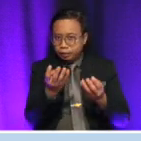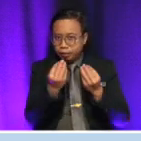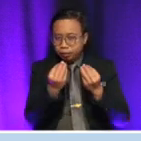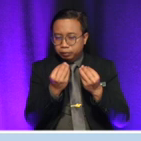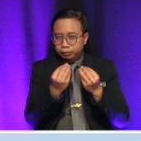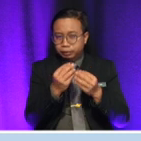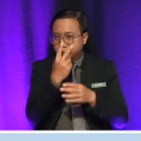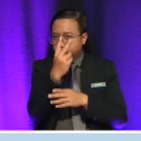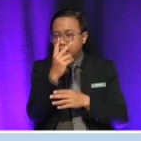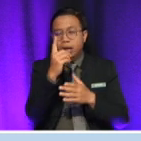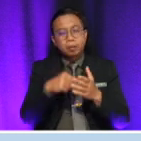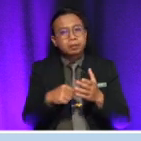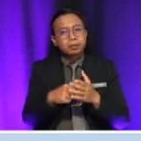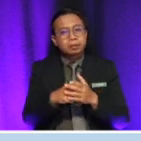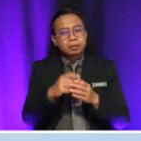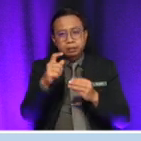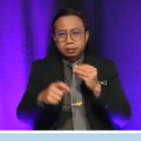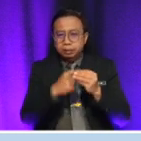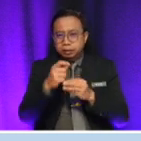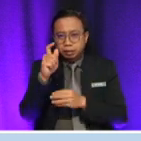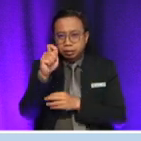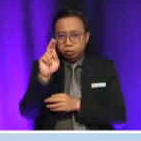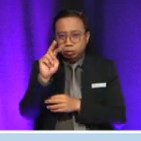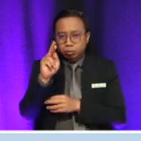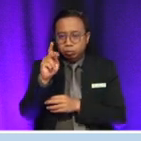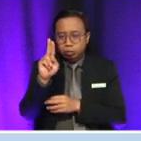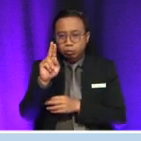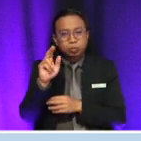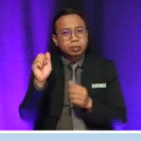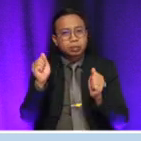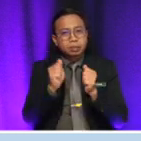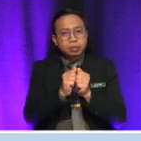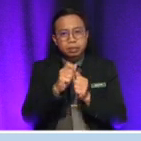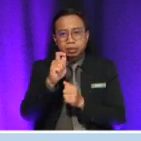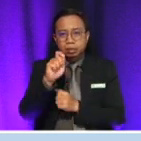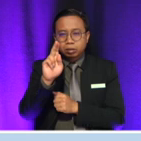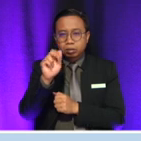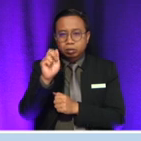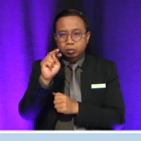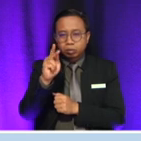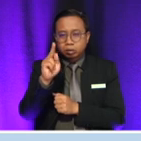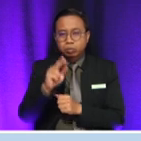keliatan tentang tungku Abdul Rahman dengan tuanku Abdurrahman